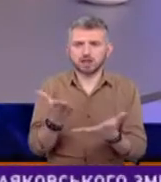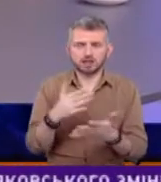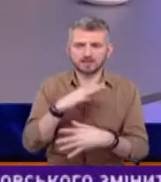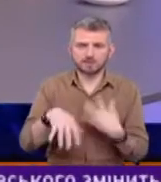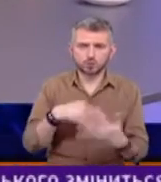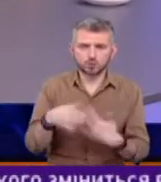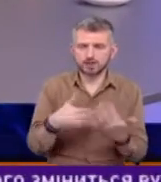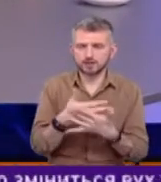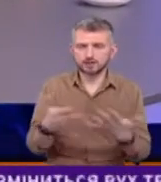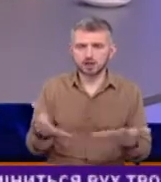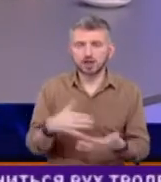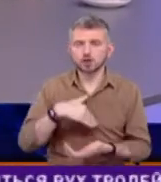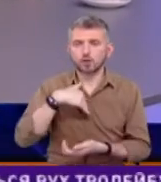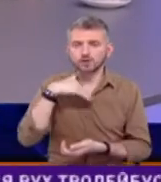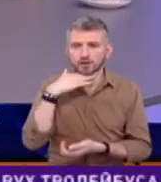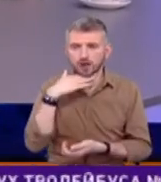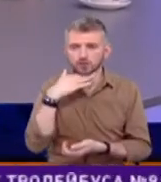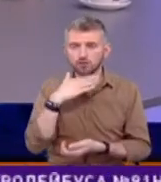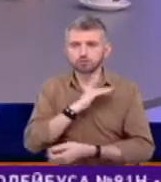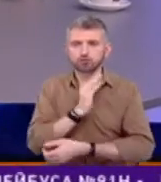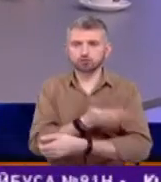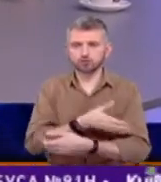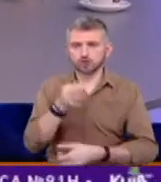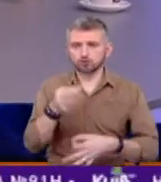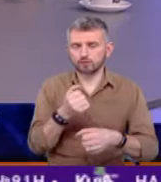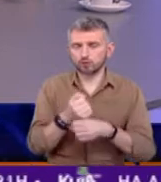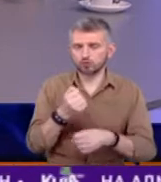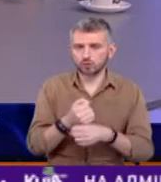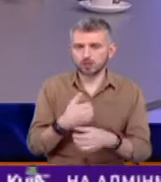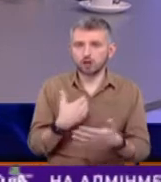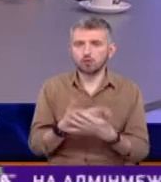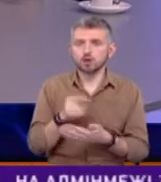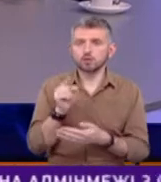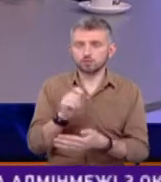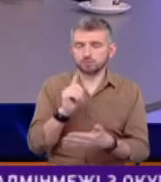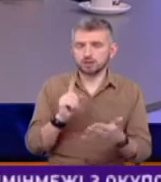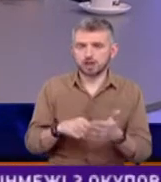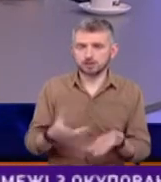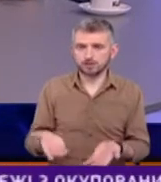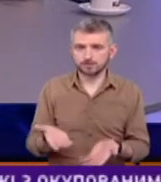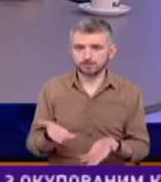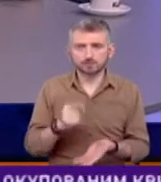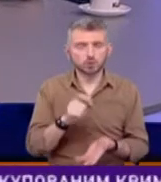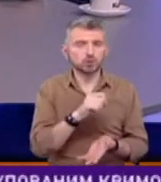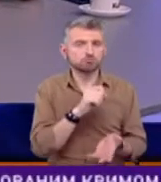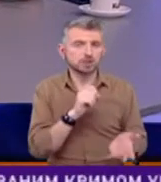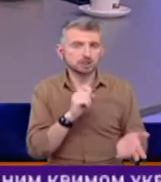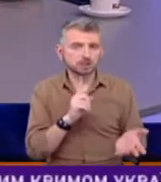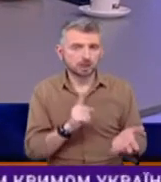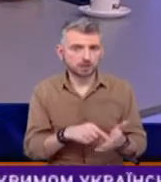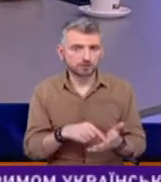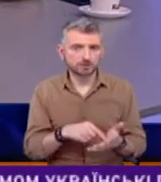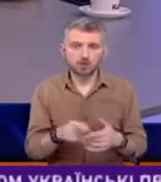заворушення і так далі. Достатньо потужної судової роботи. Так от тут питання. Тут питання...